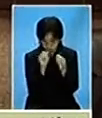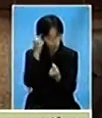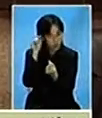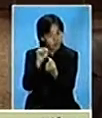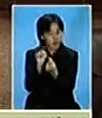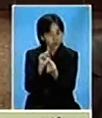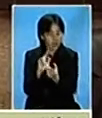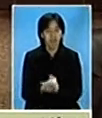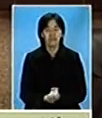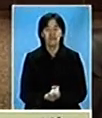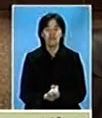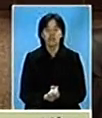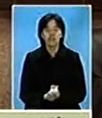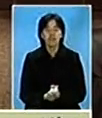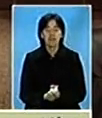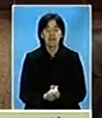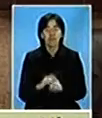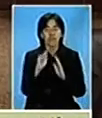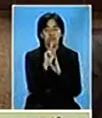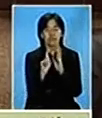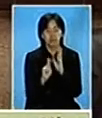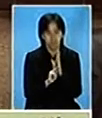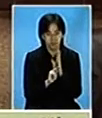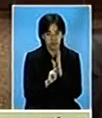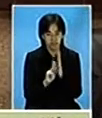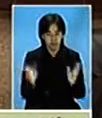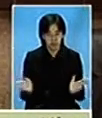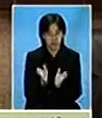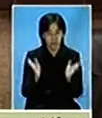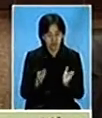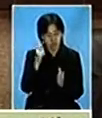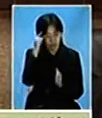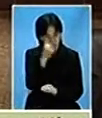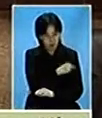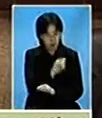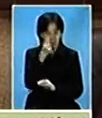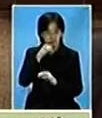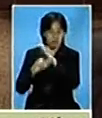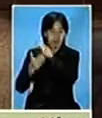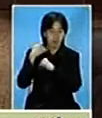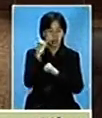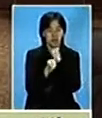หมายพระราชบัญญัติคุ้มครองและส่งเสริมภูมิปัญญาการแพทย์แผนไทยพ.ศ.